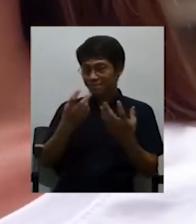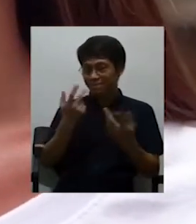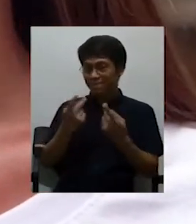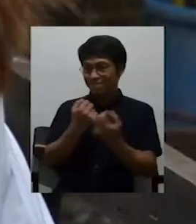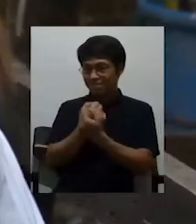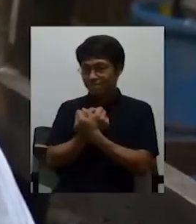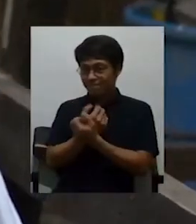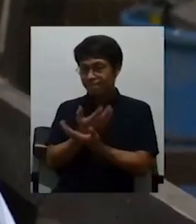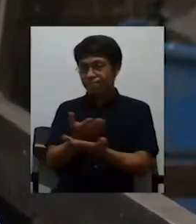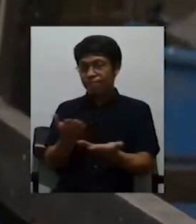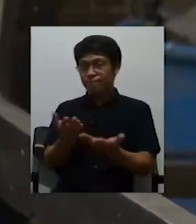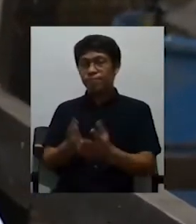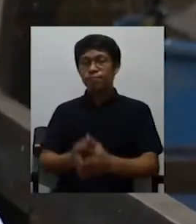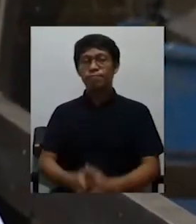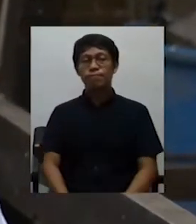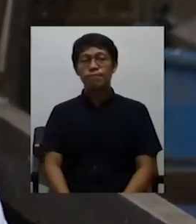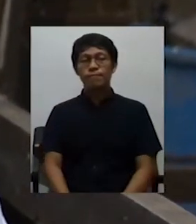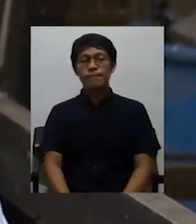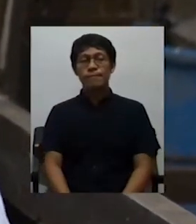nagmamahal sa'yo.